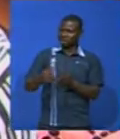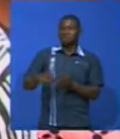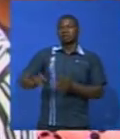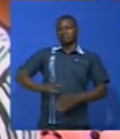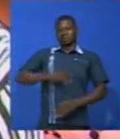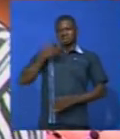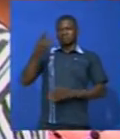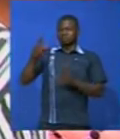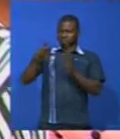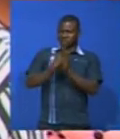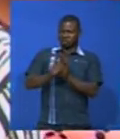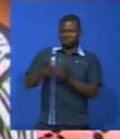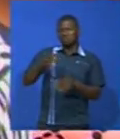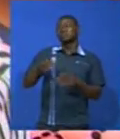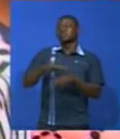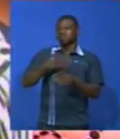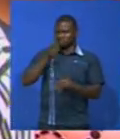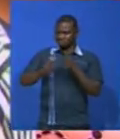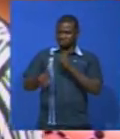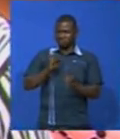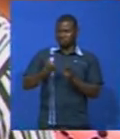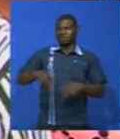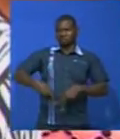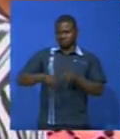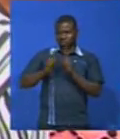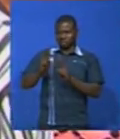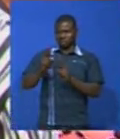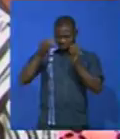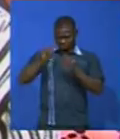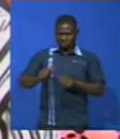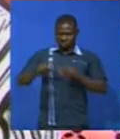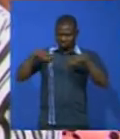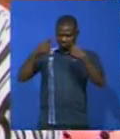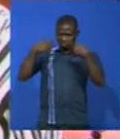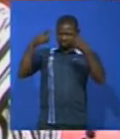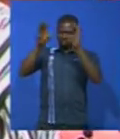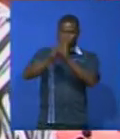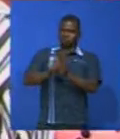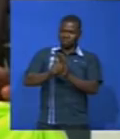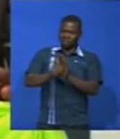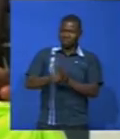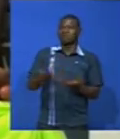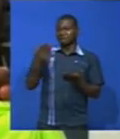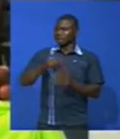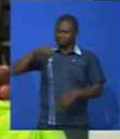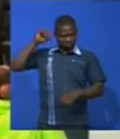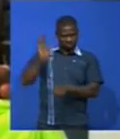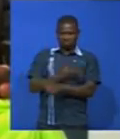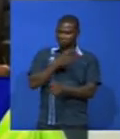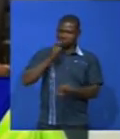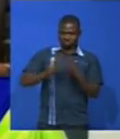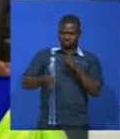cette problématique-là, de façon à permettre donc que nous puissions progressivement donc annihiler donc ce fléau-là. Pour rendre la